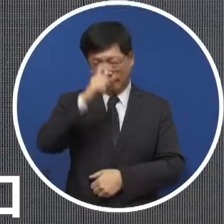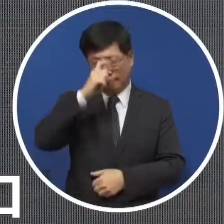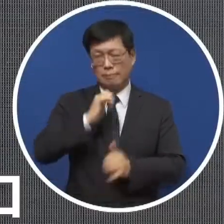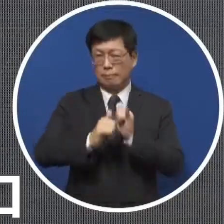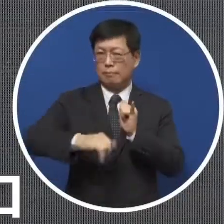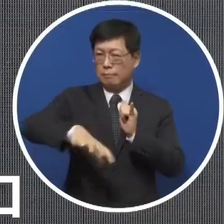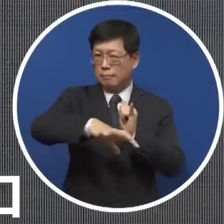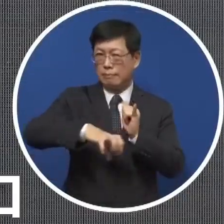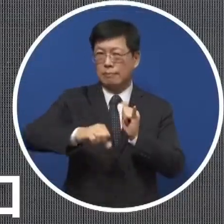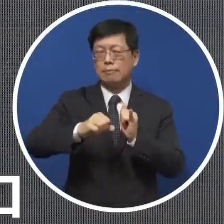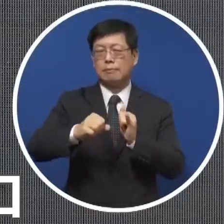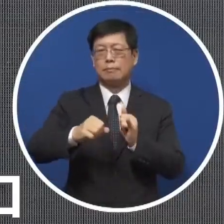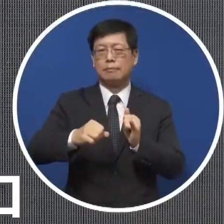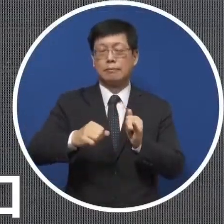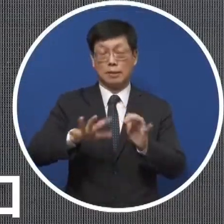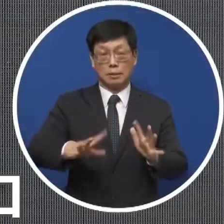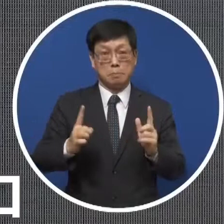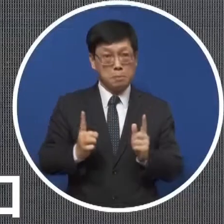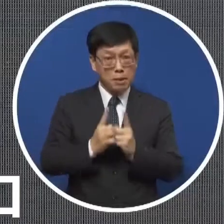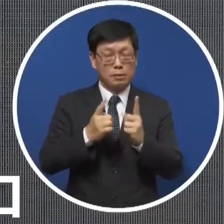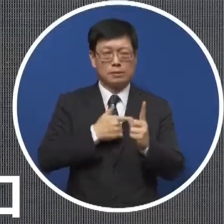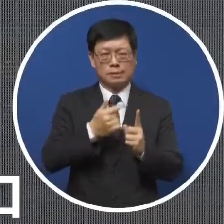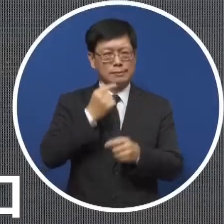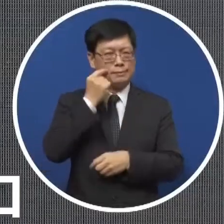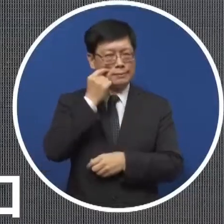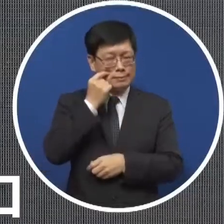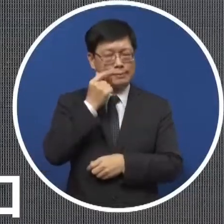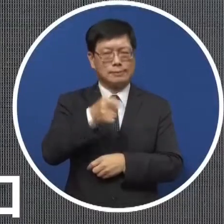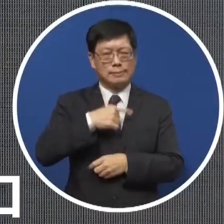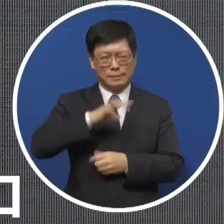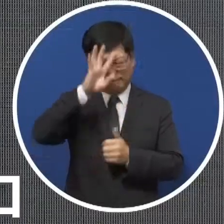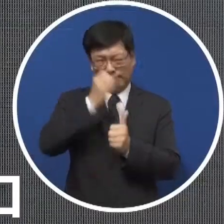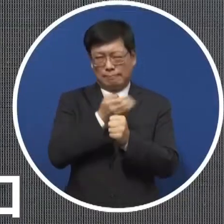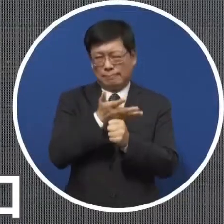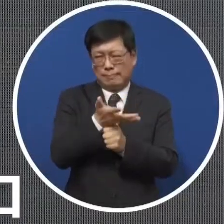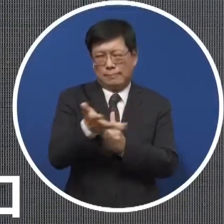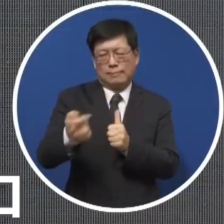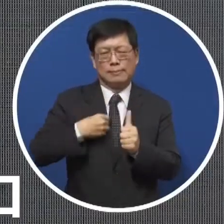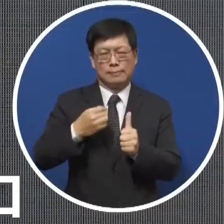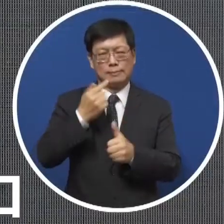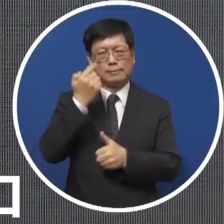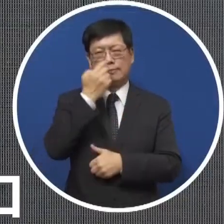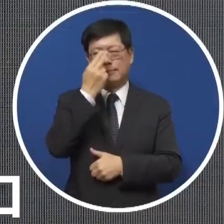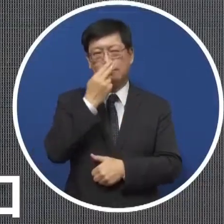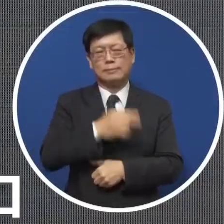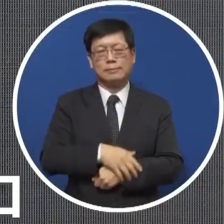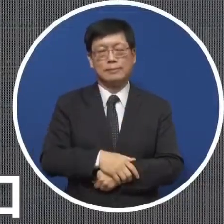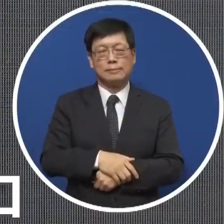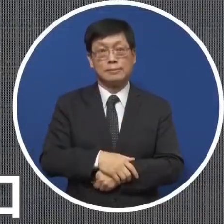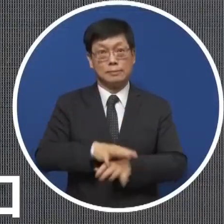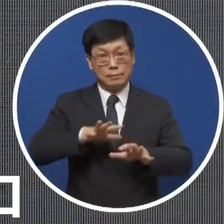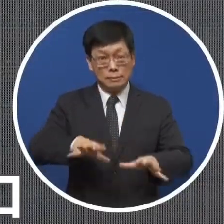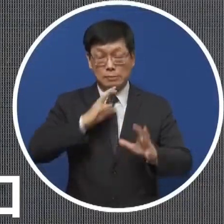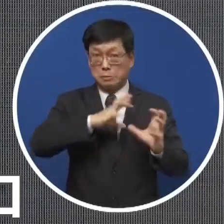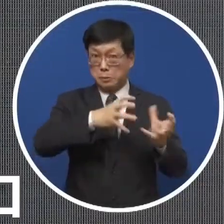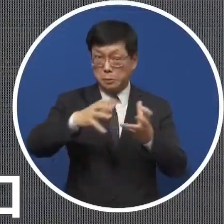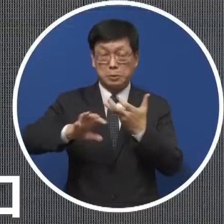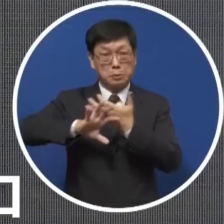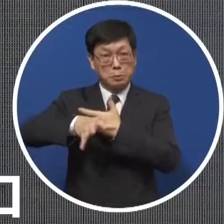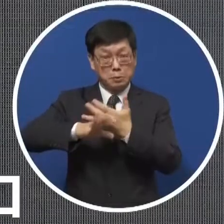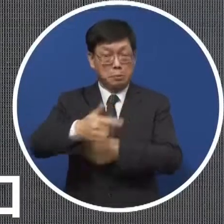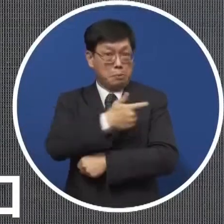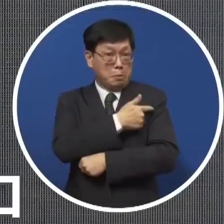胞，我们在面临艰困的疫情的状况底下，我们的国际疫苗采